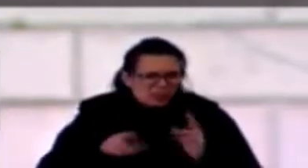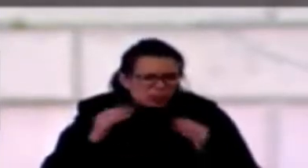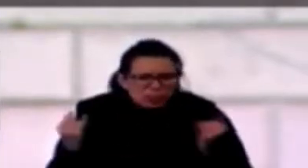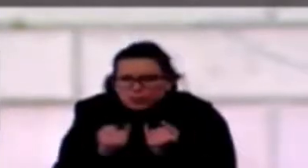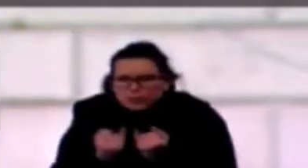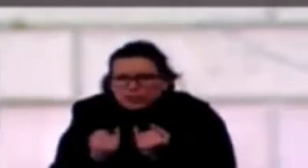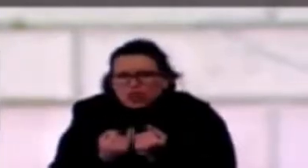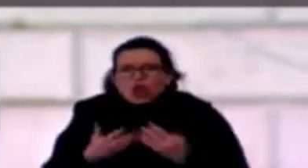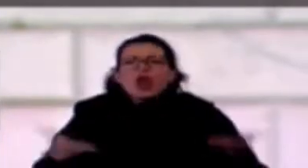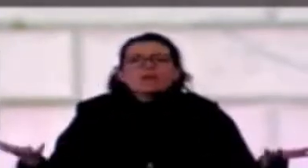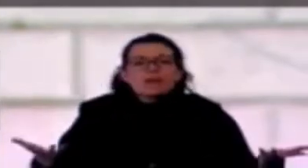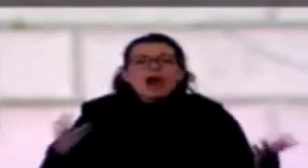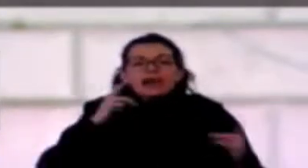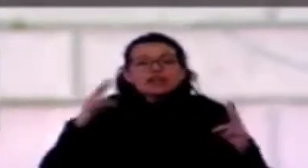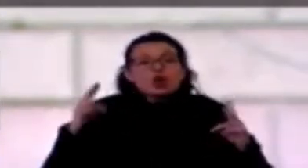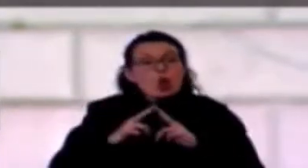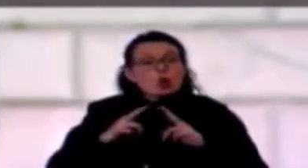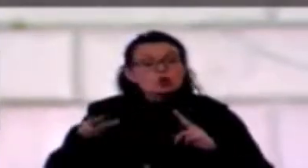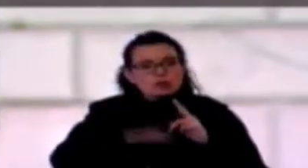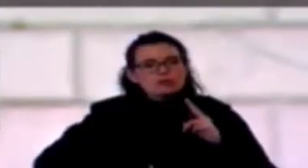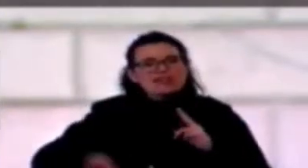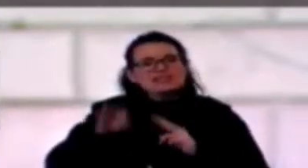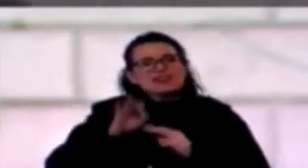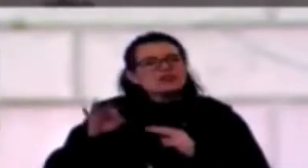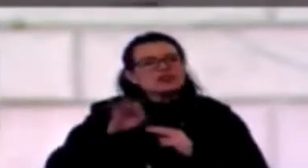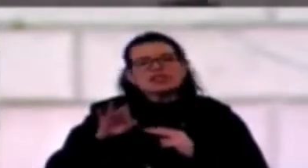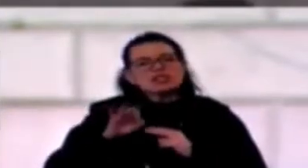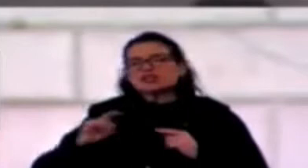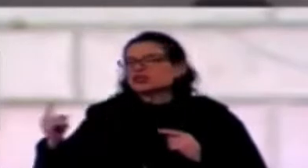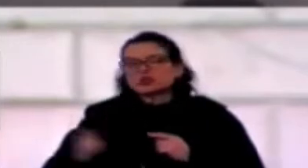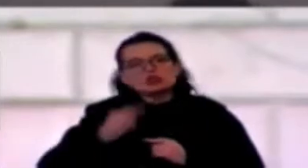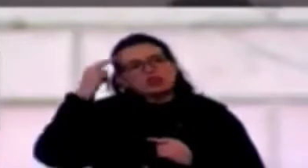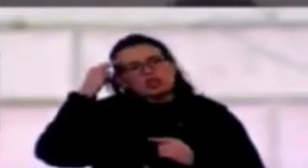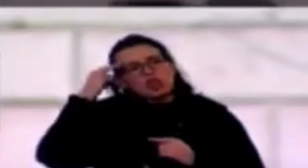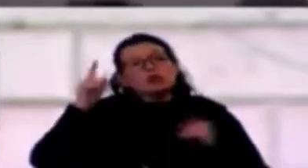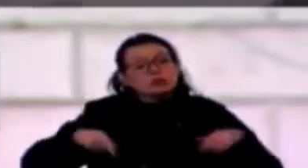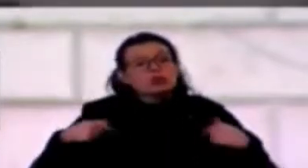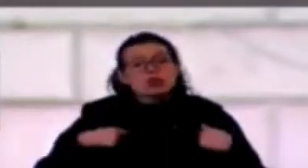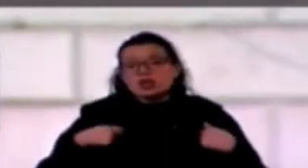è rimasto nel cuore di tanti, così come è rimasto nel mio cuore.